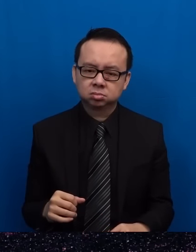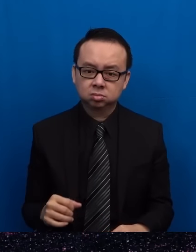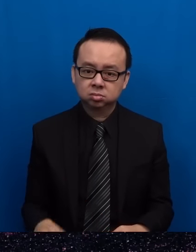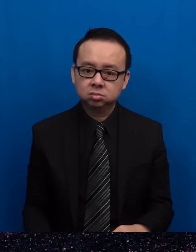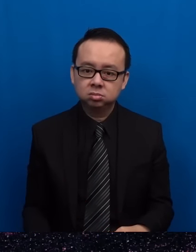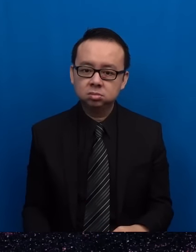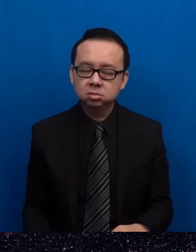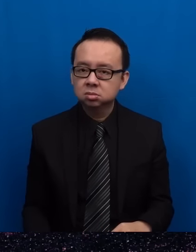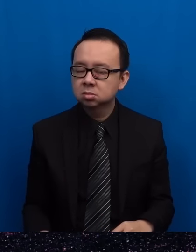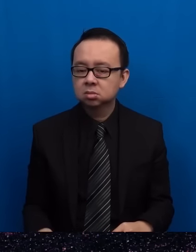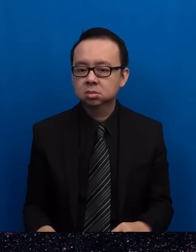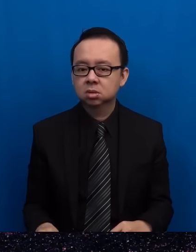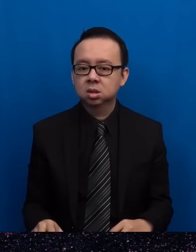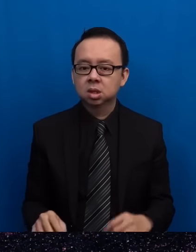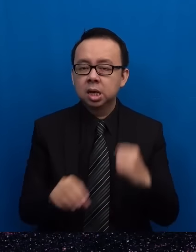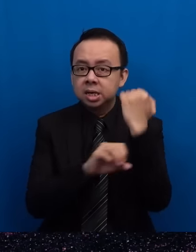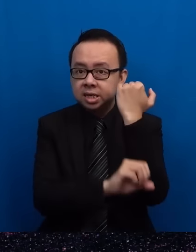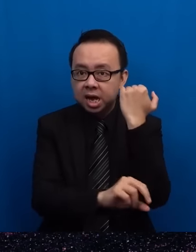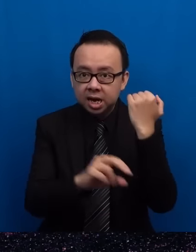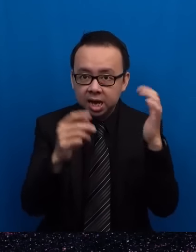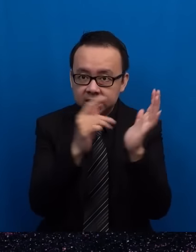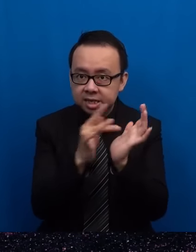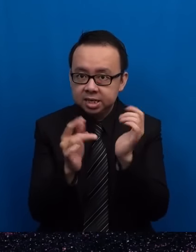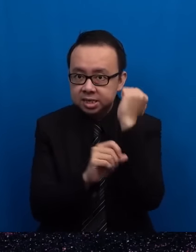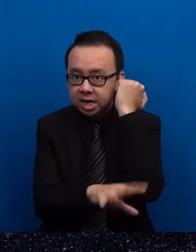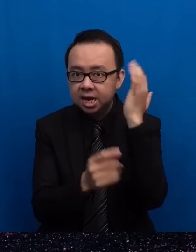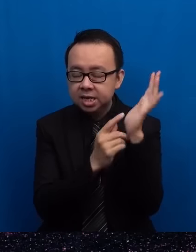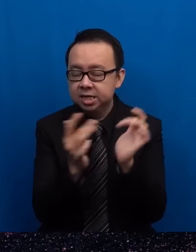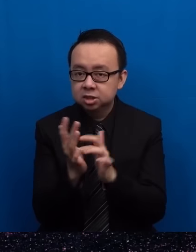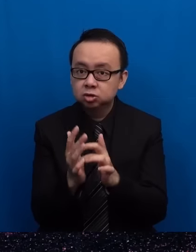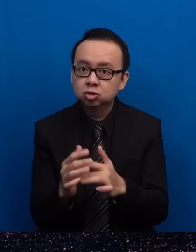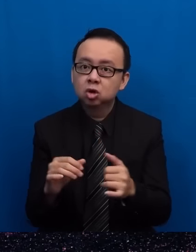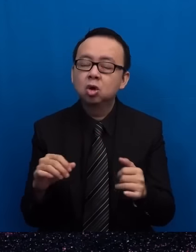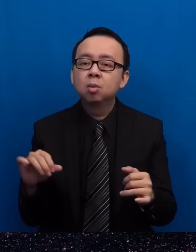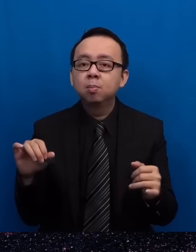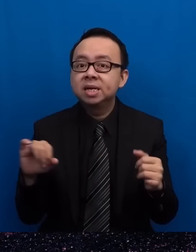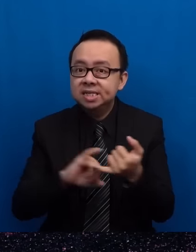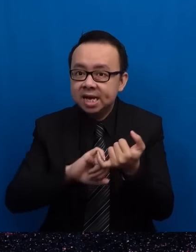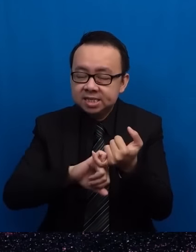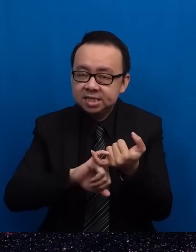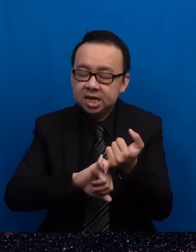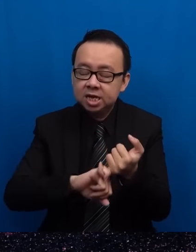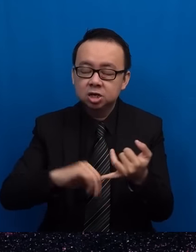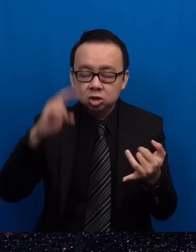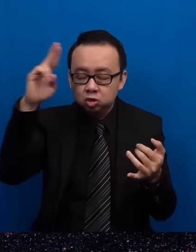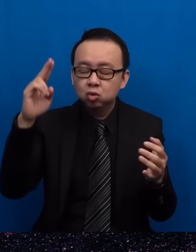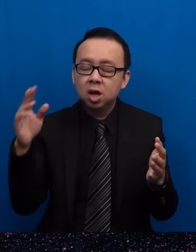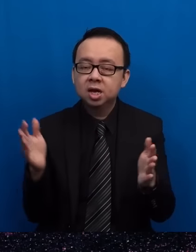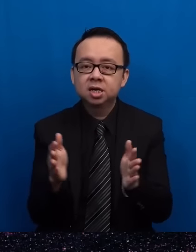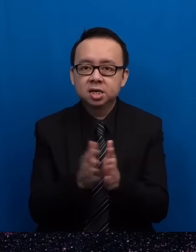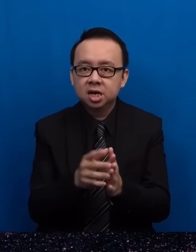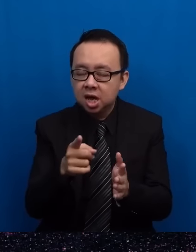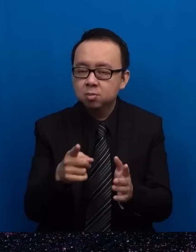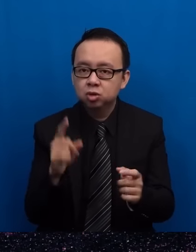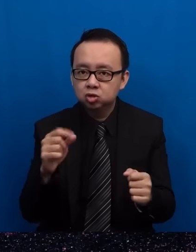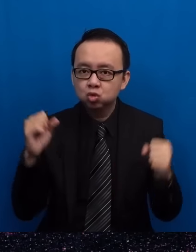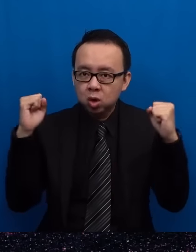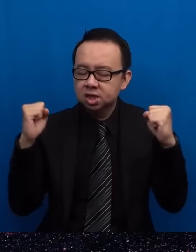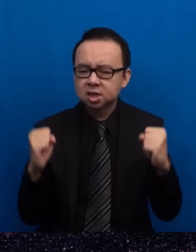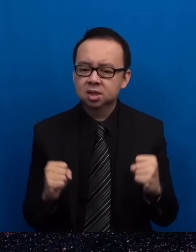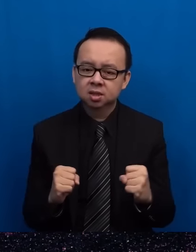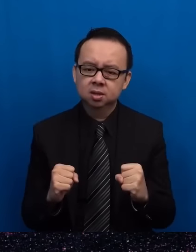pada darah Yesus ini. Perjanjianmu dengan Tuhan, perjanjian Tuhan dengan dirimu kuat. Biar gunung-gunung beranjak, bukit bergoyang, namun kasih